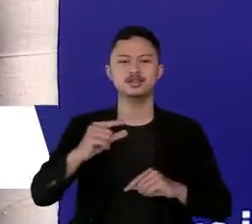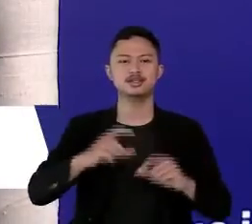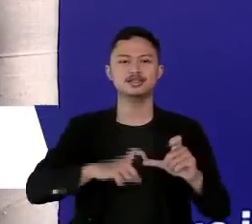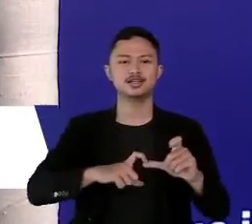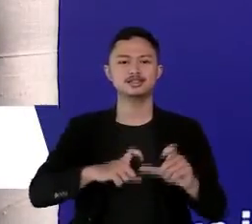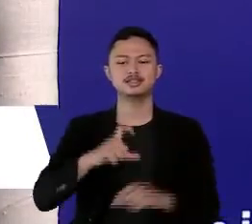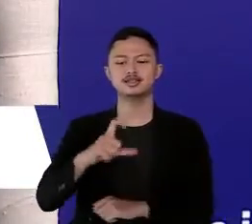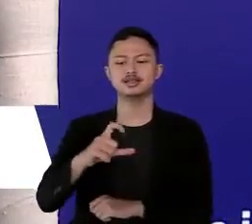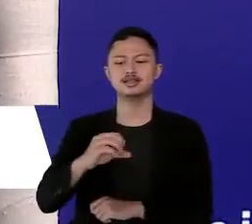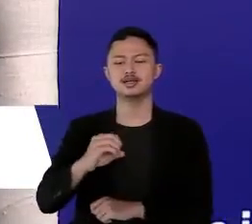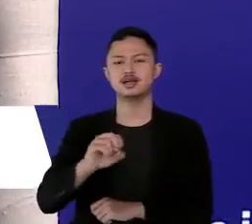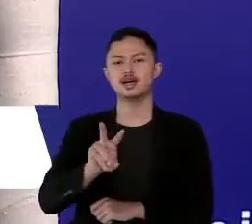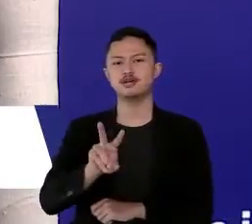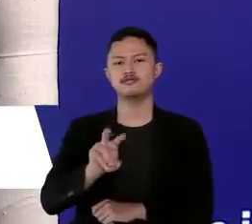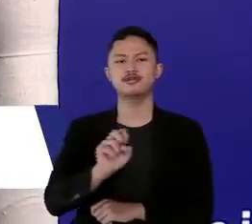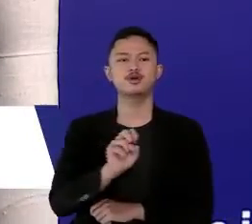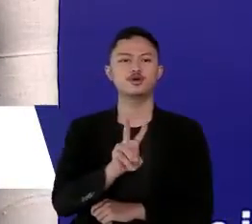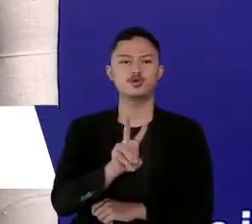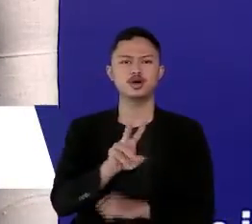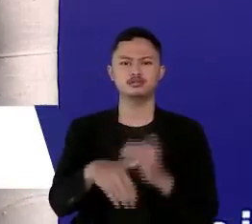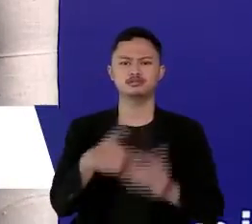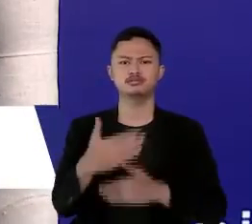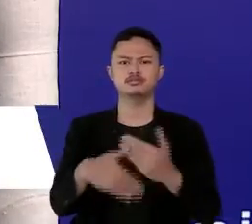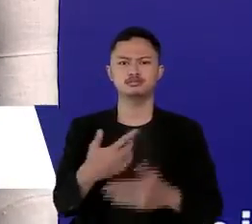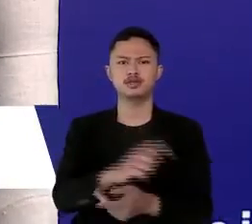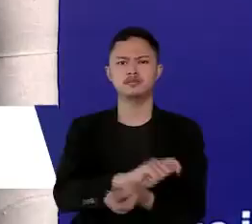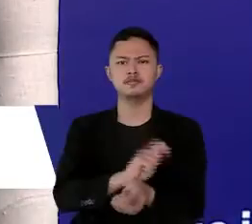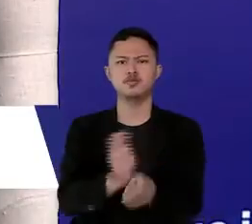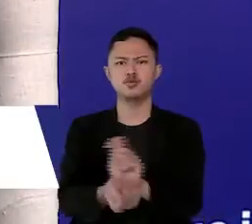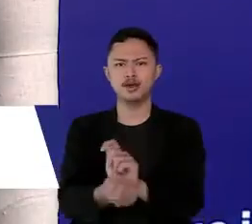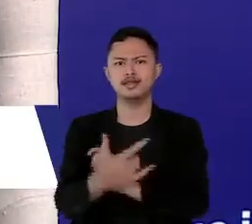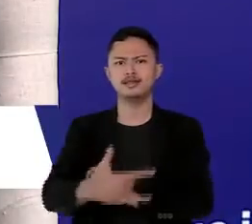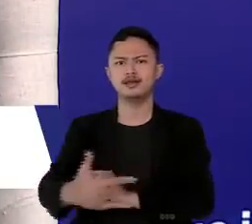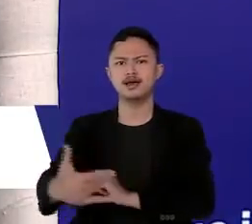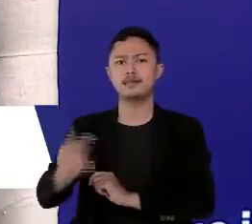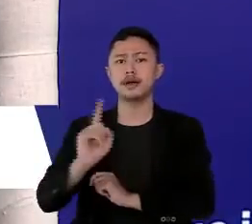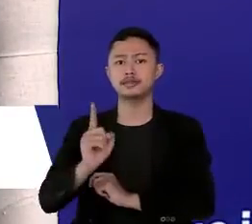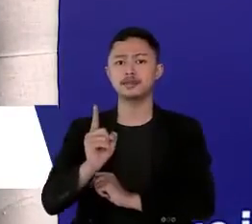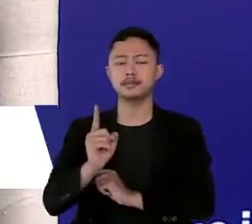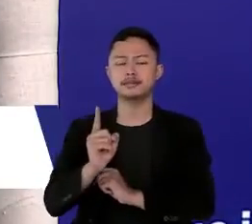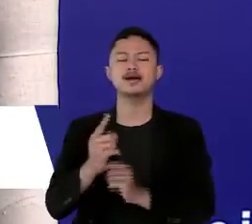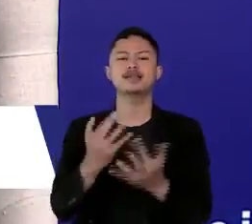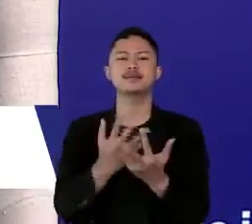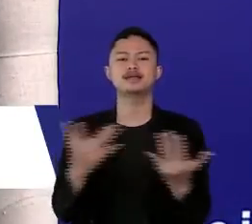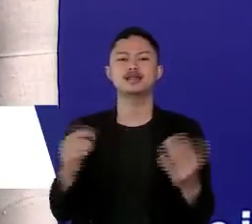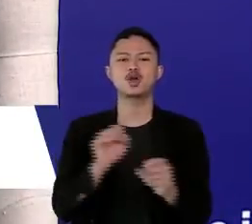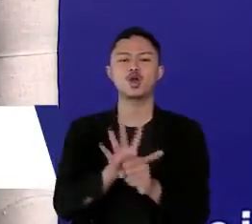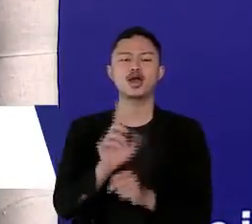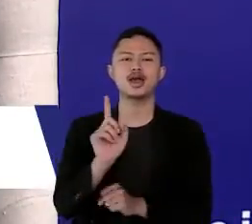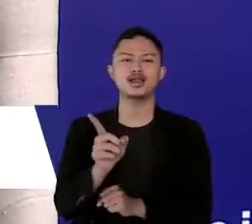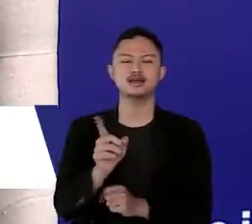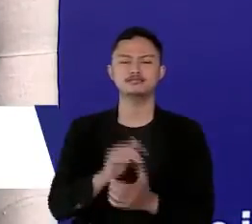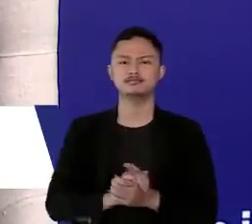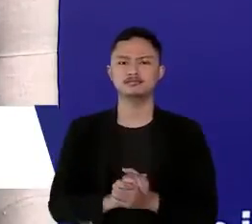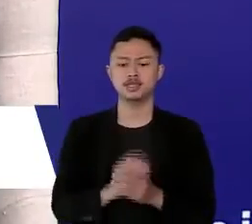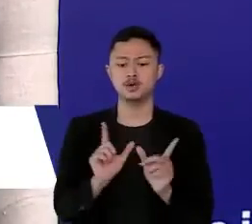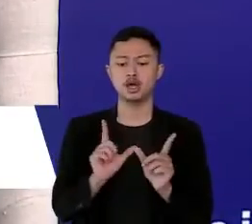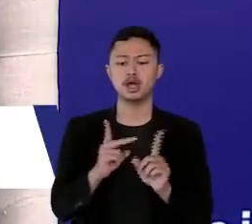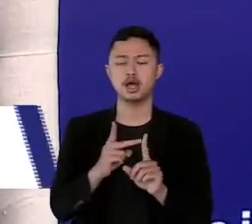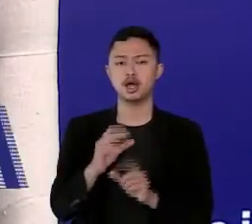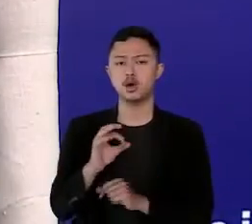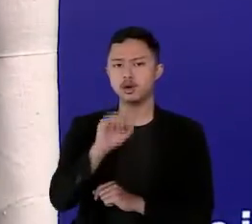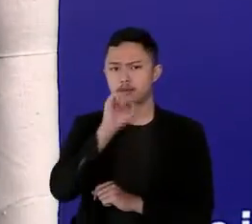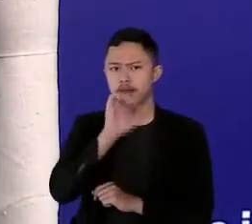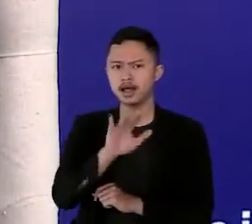penyebab covert 19 akan terus bermutasi selama virus masih ada di tengah masyarakat menurut WHO beberapa